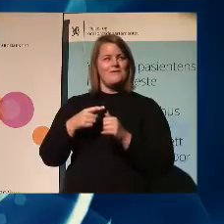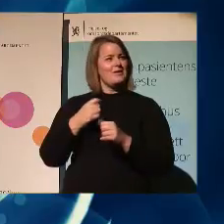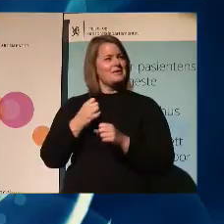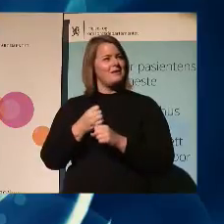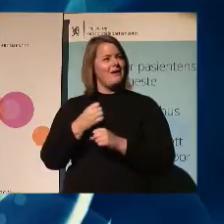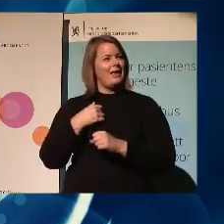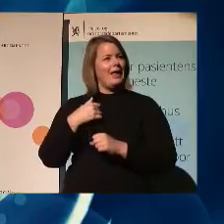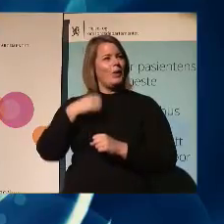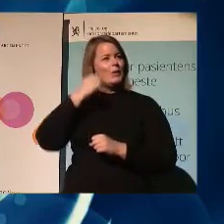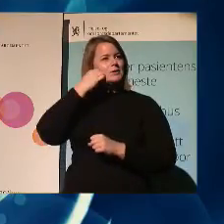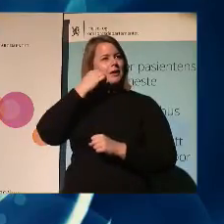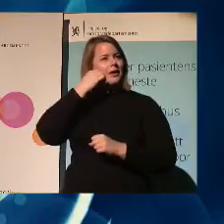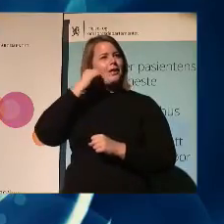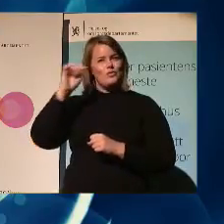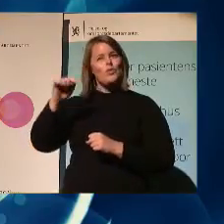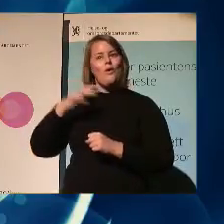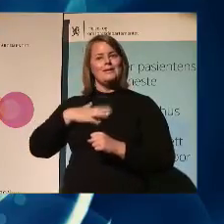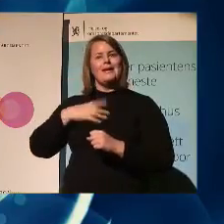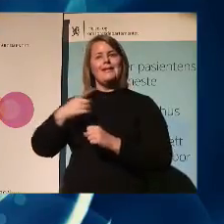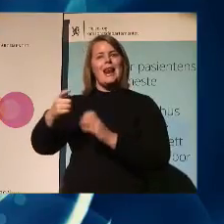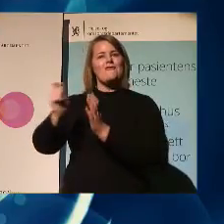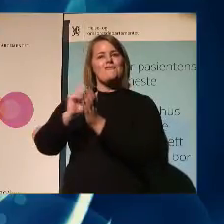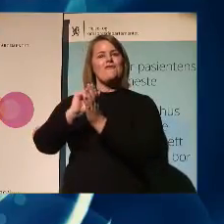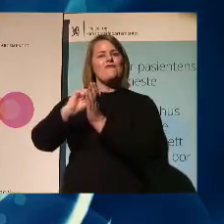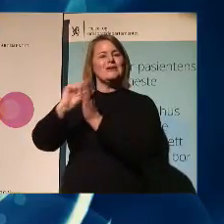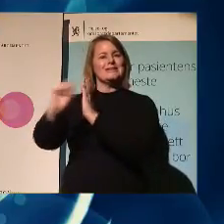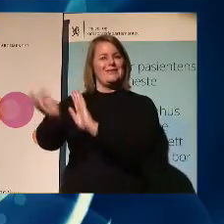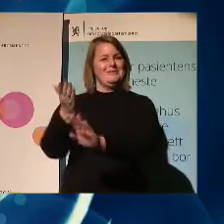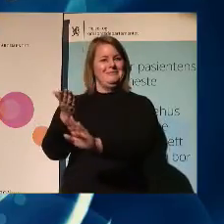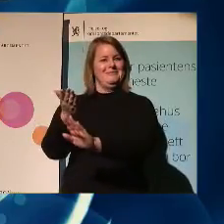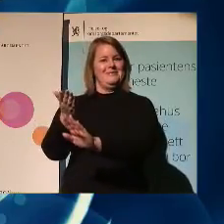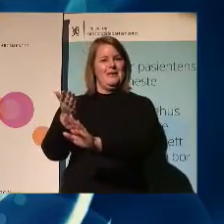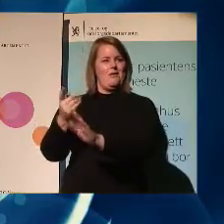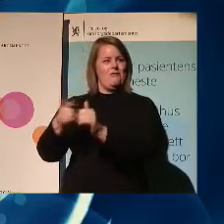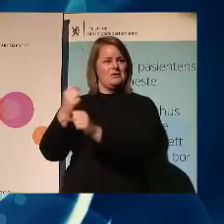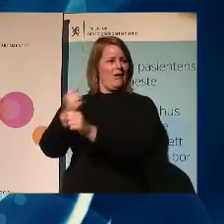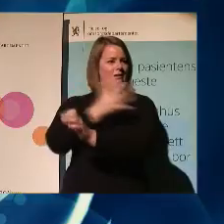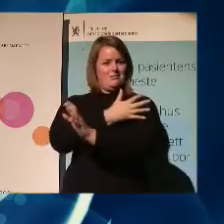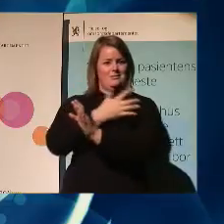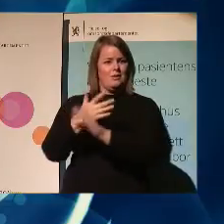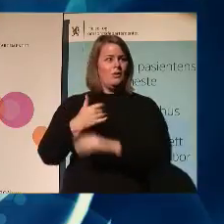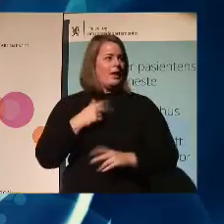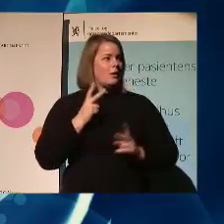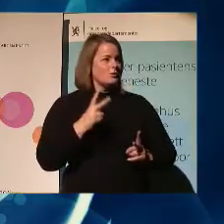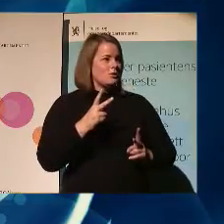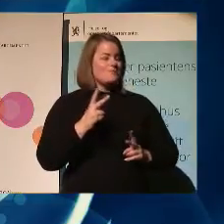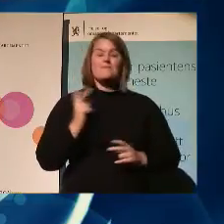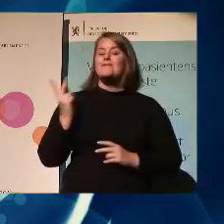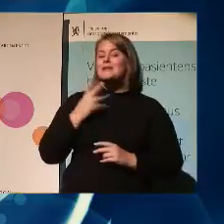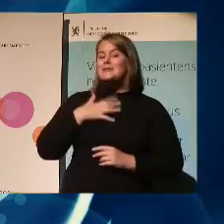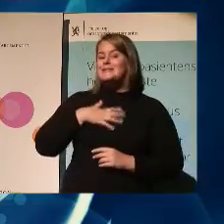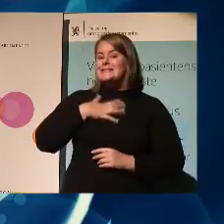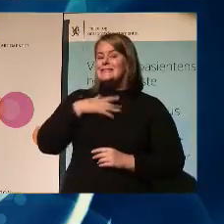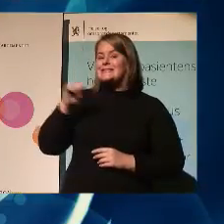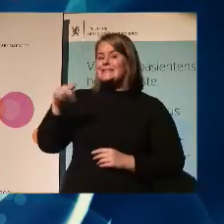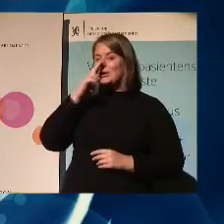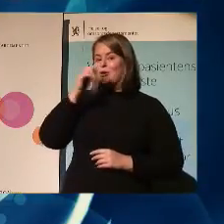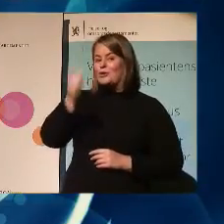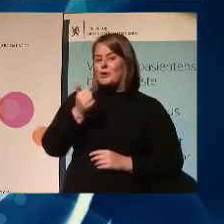kommer en forskrift. Jeg gleder meg også. Og vi gleder oss begge to, for det forskriften vår. Det nemlig både den